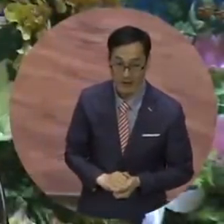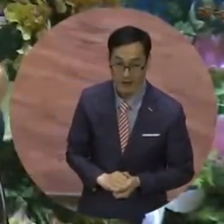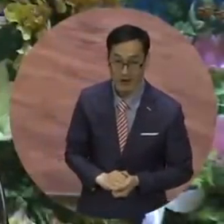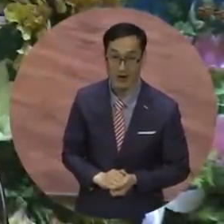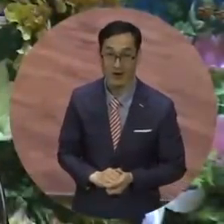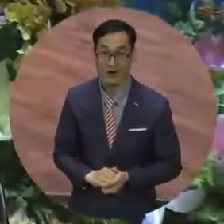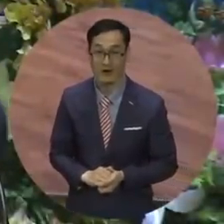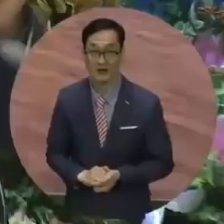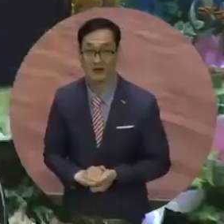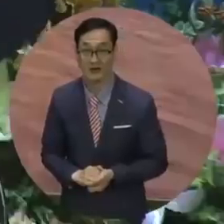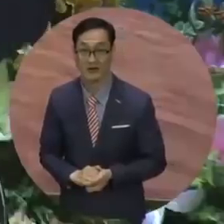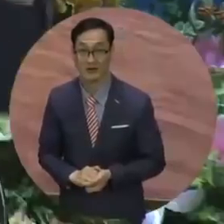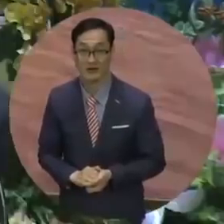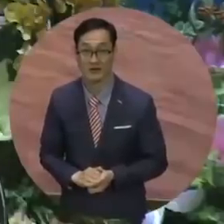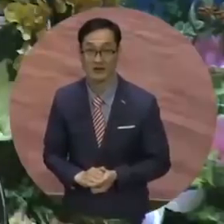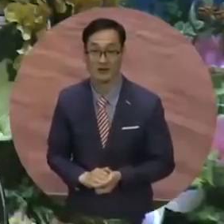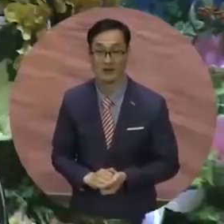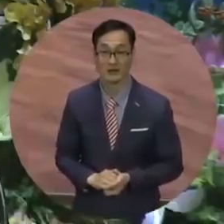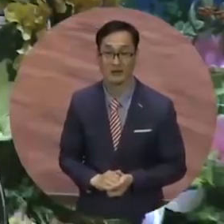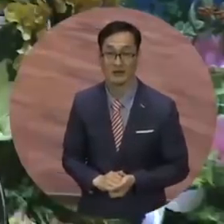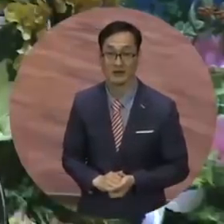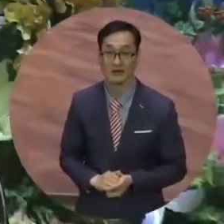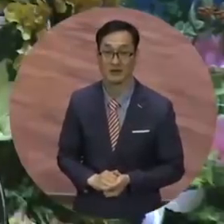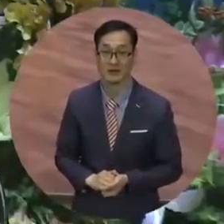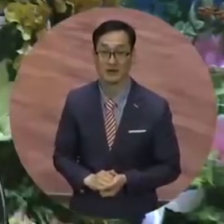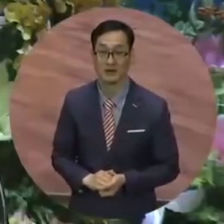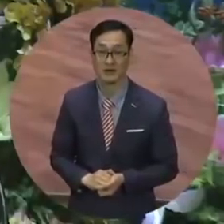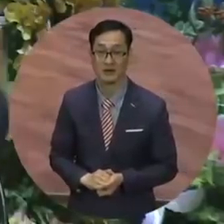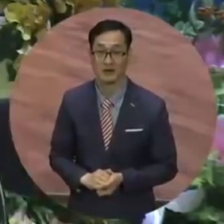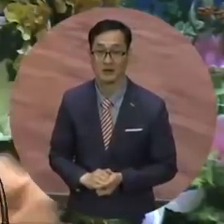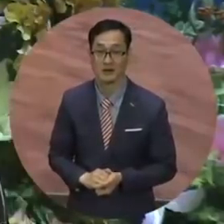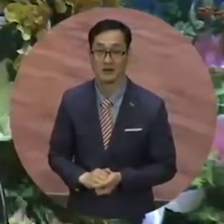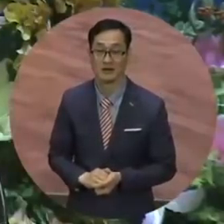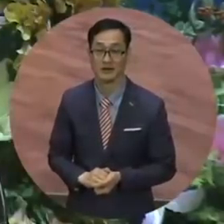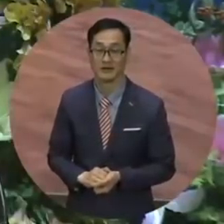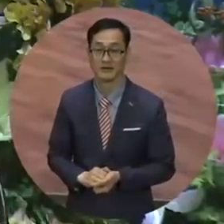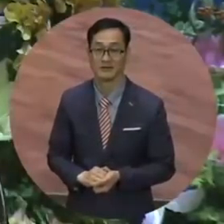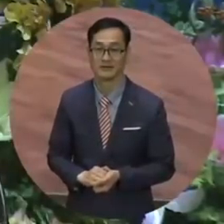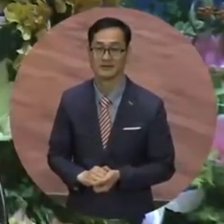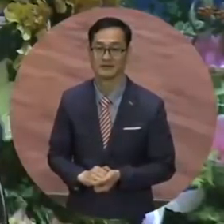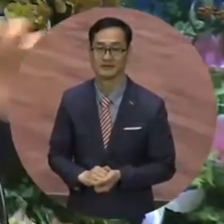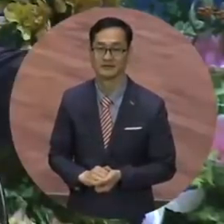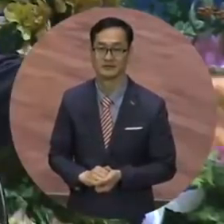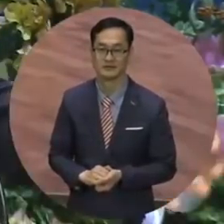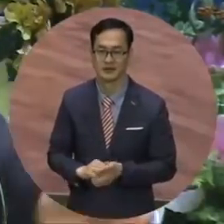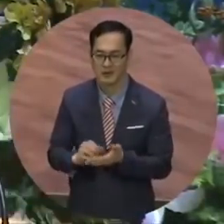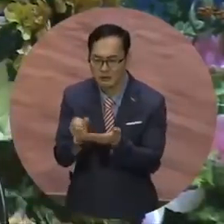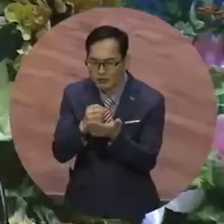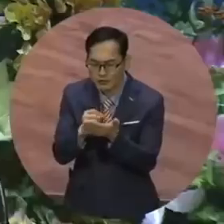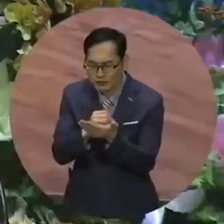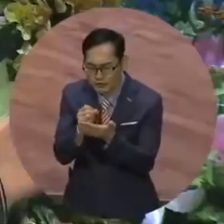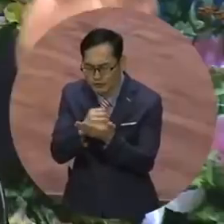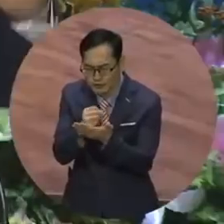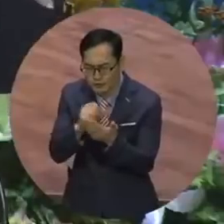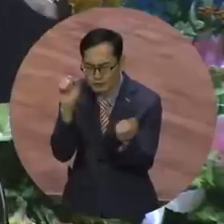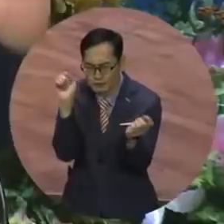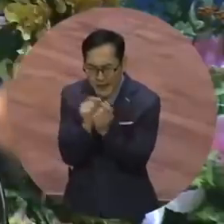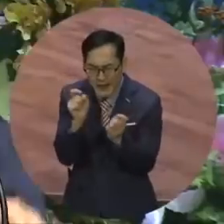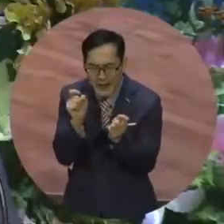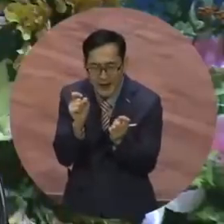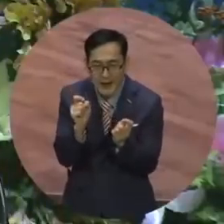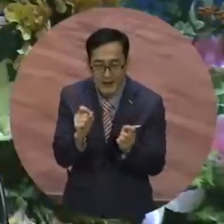부딪혀가지고 부서지다가 해가 생기고 달이 생기고 지구가 생겨서 어쩌다가 인간만이 지구에 살게